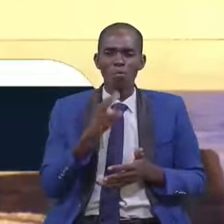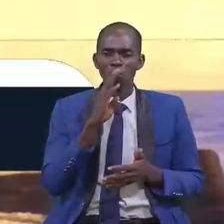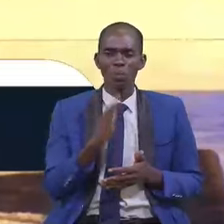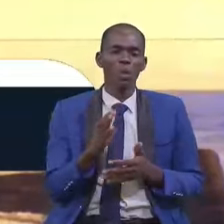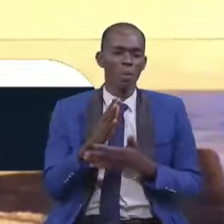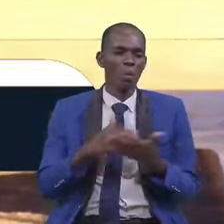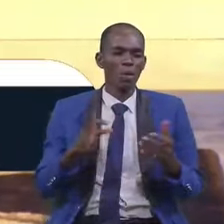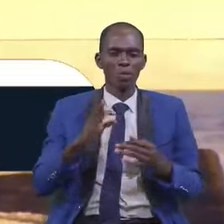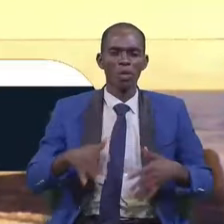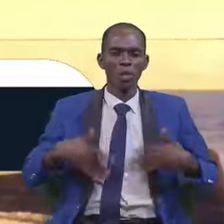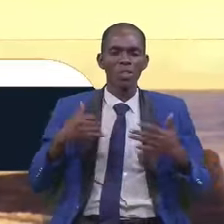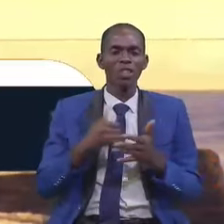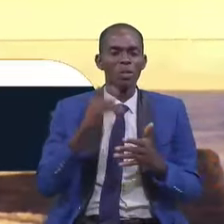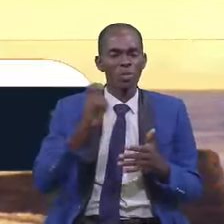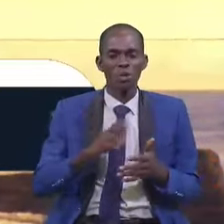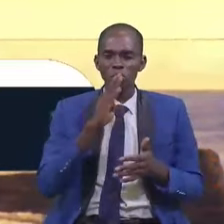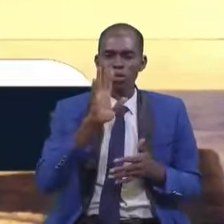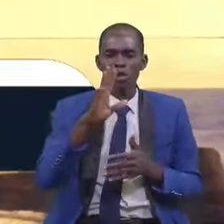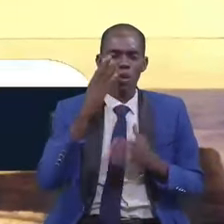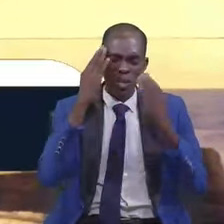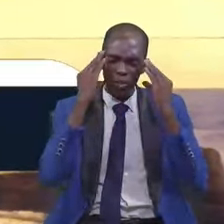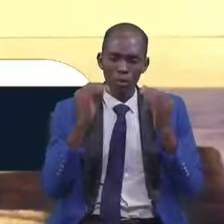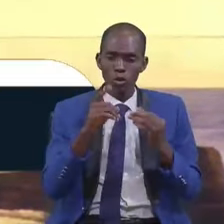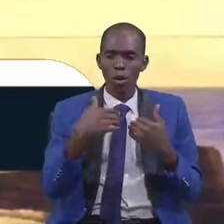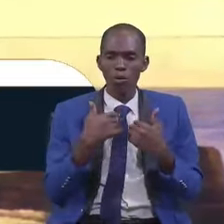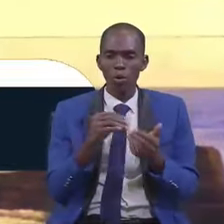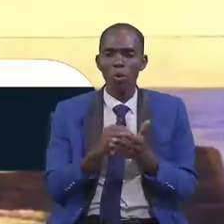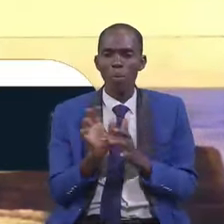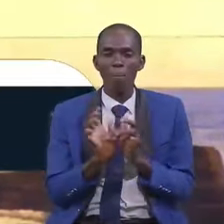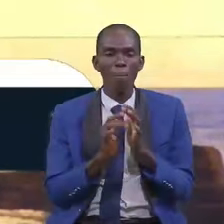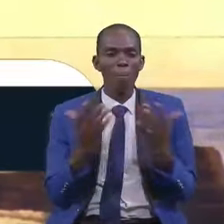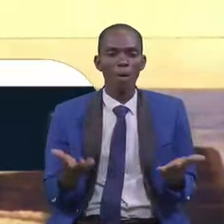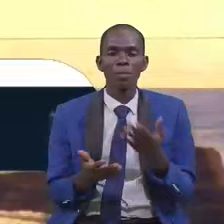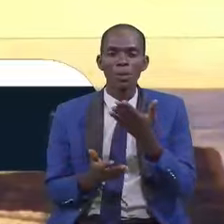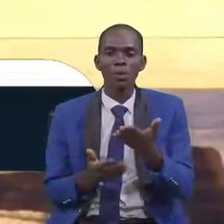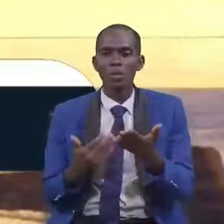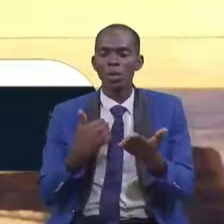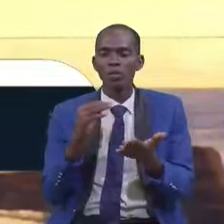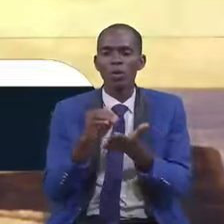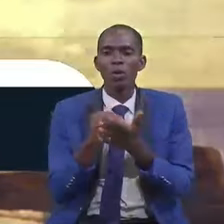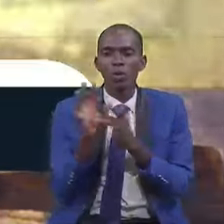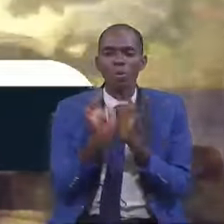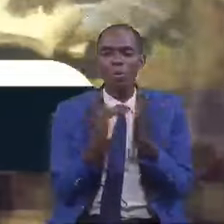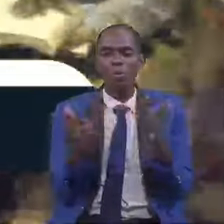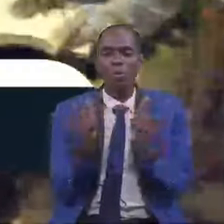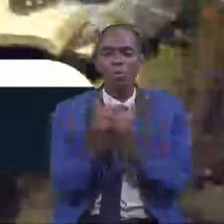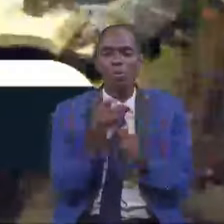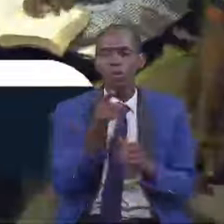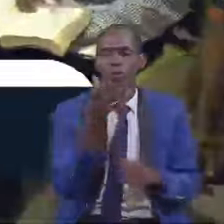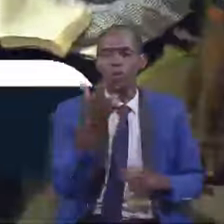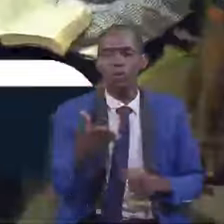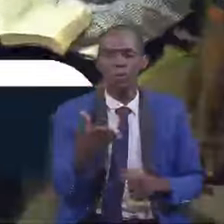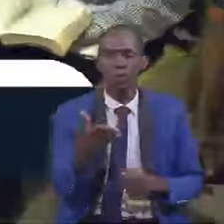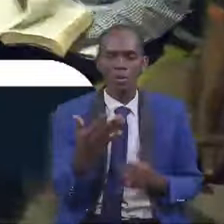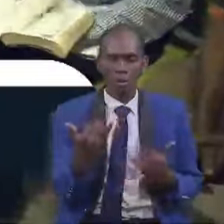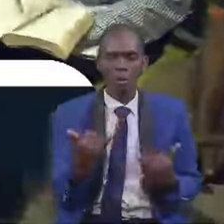doit être votre expérience. Vous avez votre Bible là-bas. Est-ce que vous avez votre Bible là-bas? Est-ce que vous avez ouvert